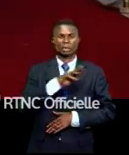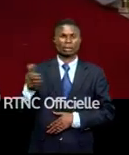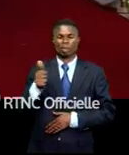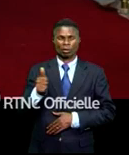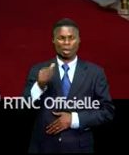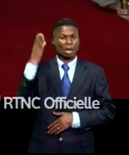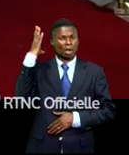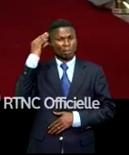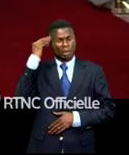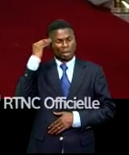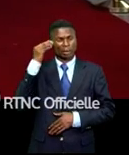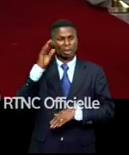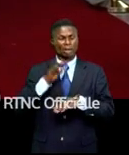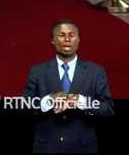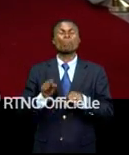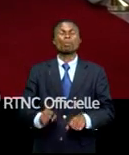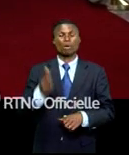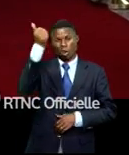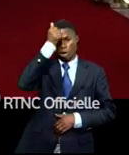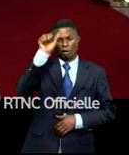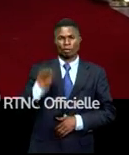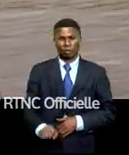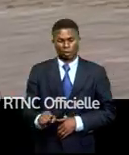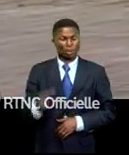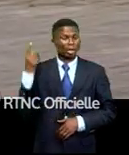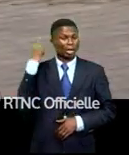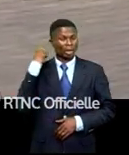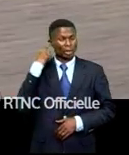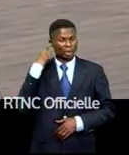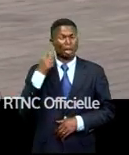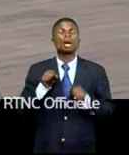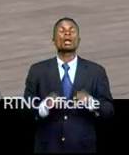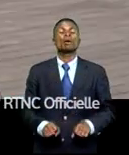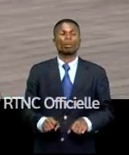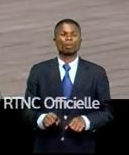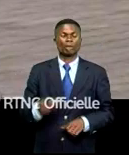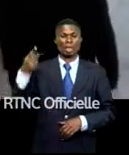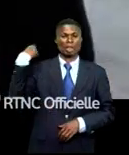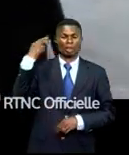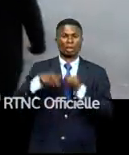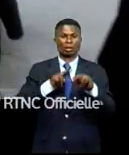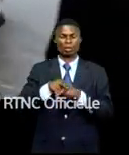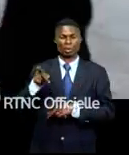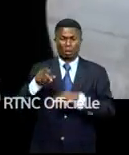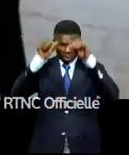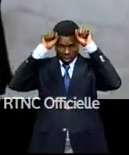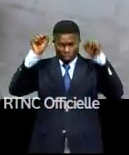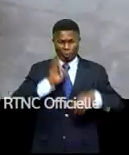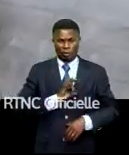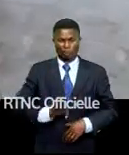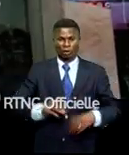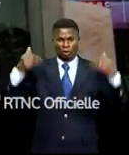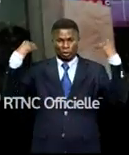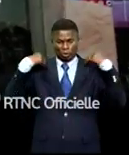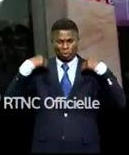maladie en Afrique du Sud. Ayant appris avec consternation le décès de ce membre du Parlement, le chef de l'État, garant du